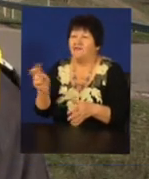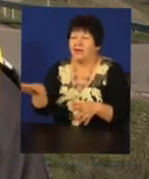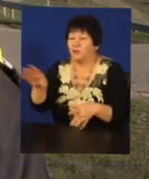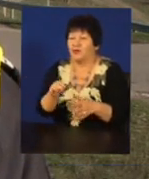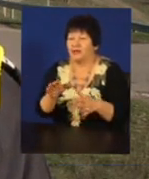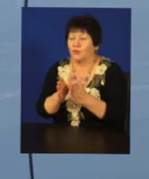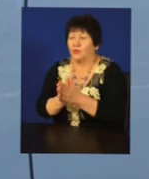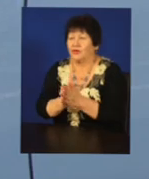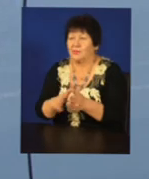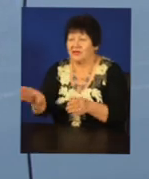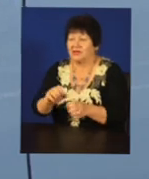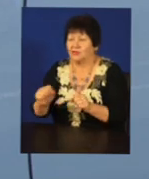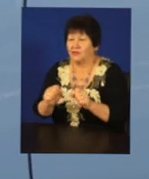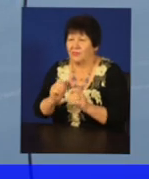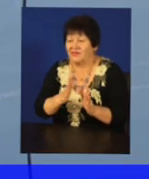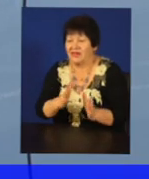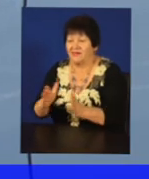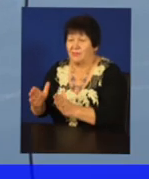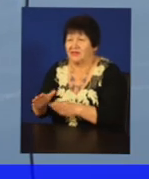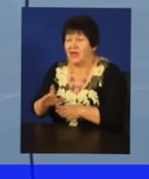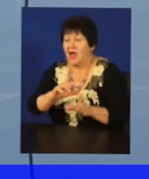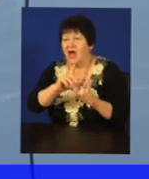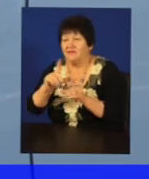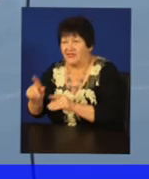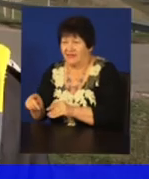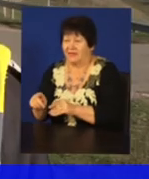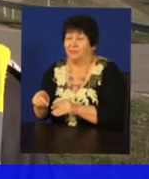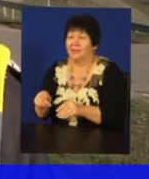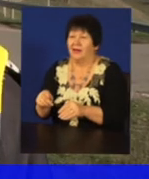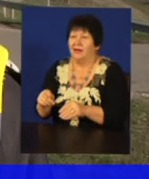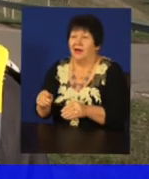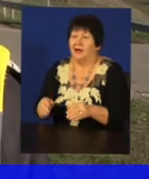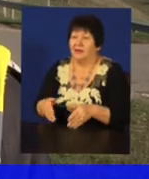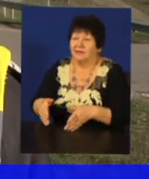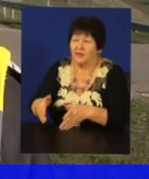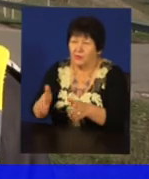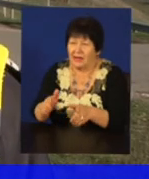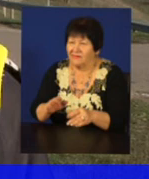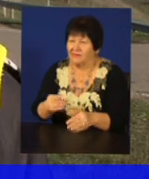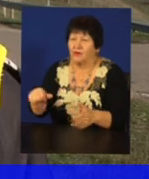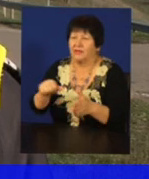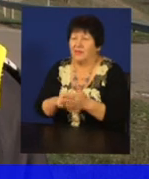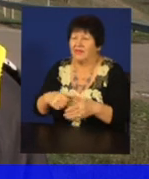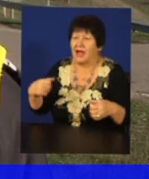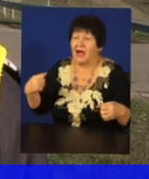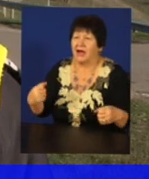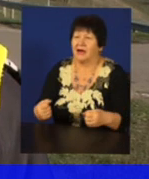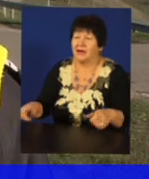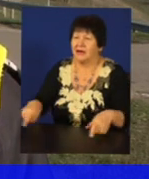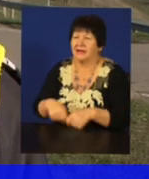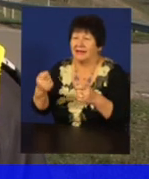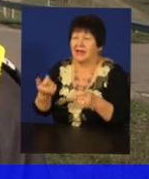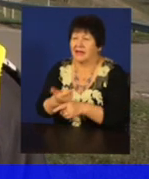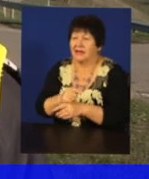către toți conducătorii auto să respecte regimul de viteză, să respecte regulamentul circulației rutiere și să nu admită careva încălcări, ceea ce duce